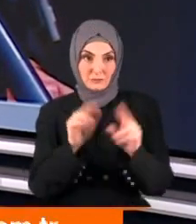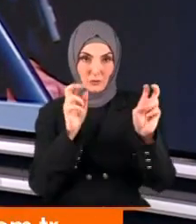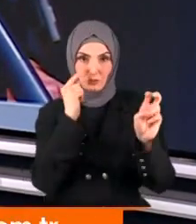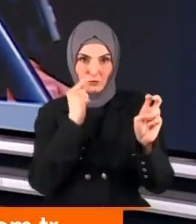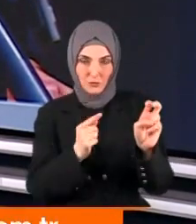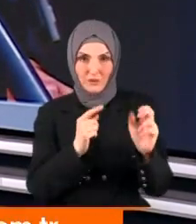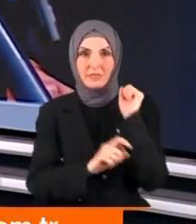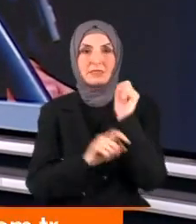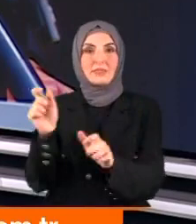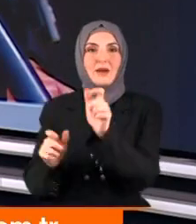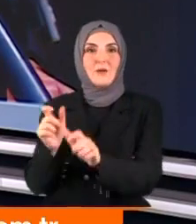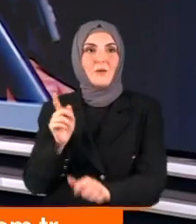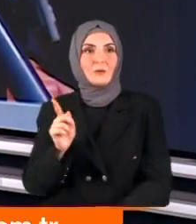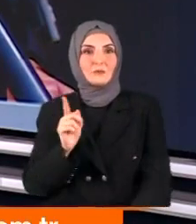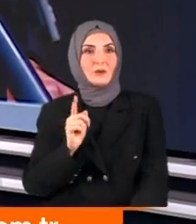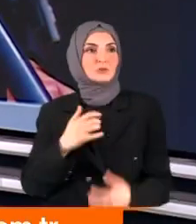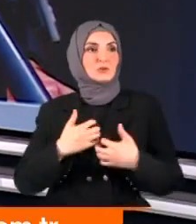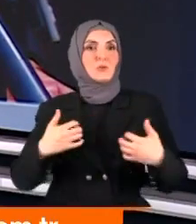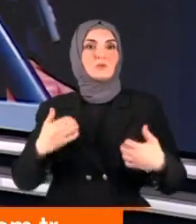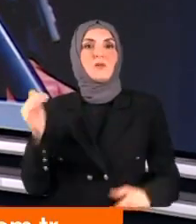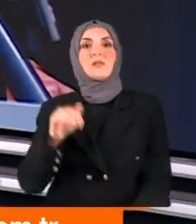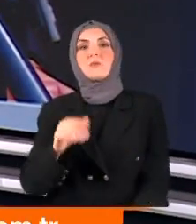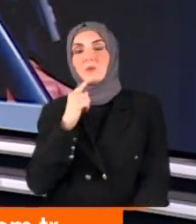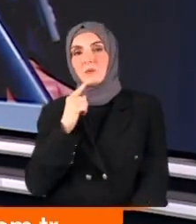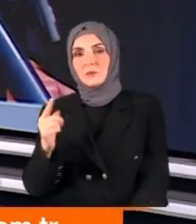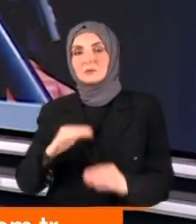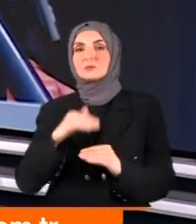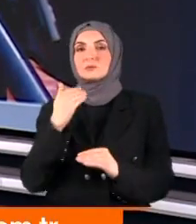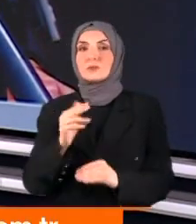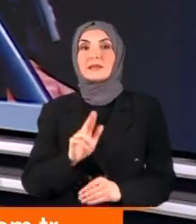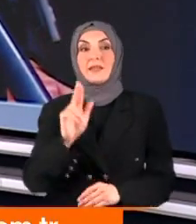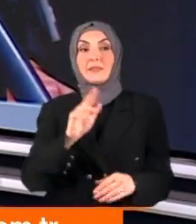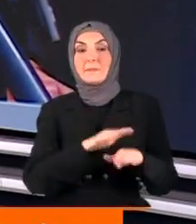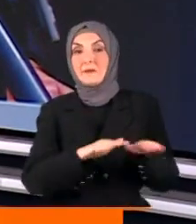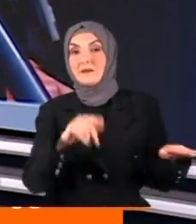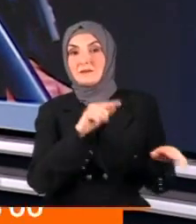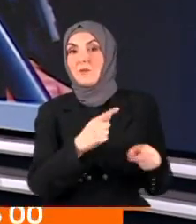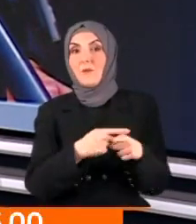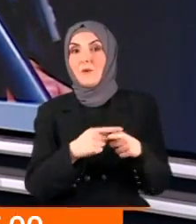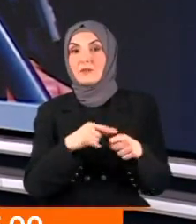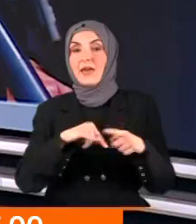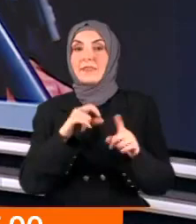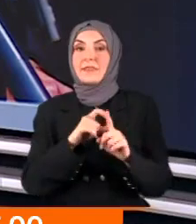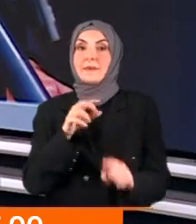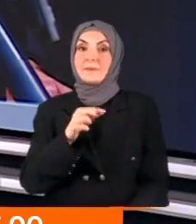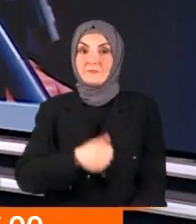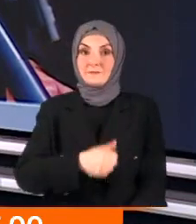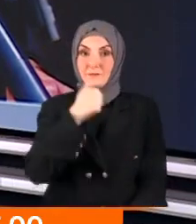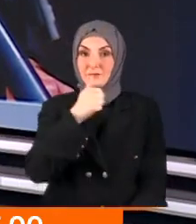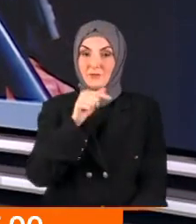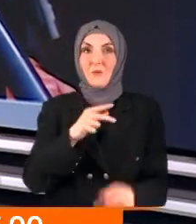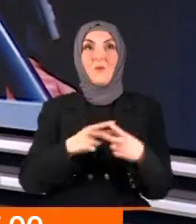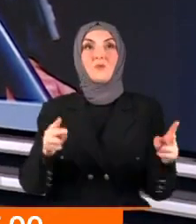çekti. Sonra sözü yedili masanın ortaklarından HDP'nin terörist başına özgürlük vaadine getirdi. Bu millet